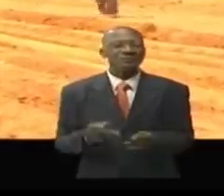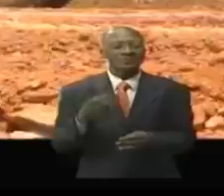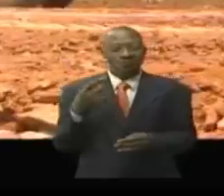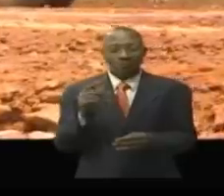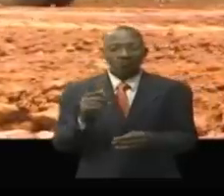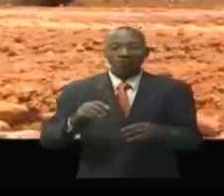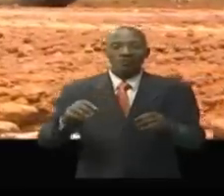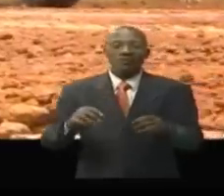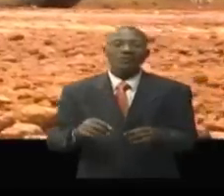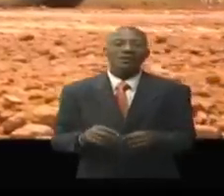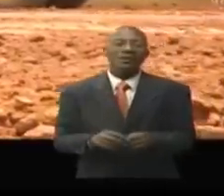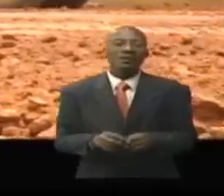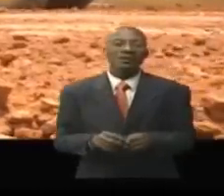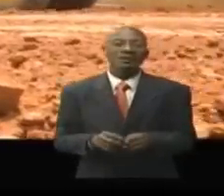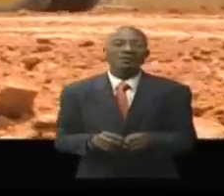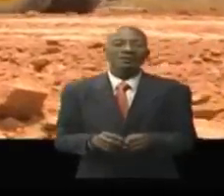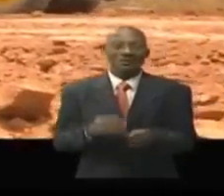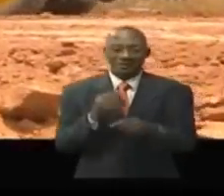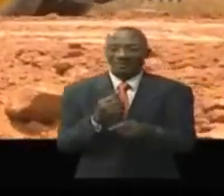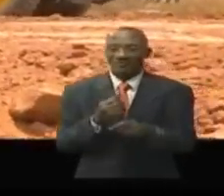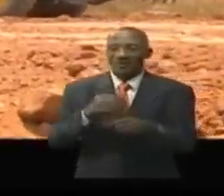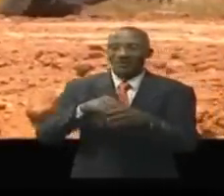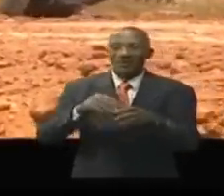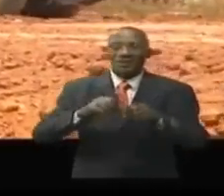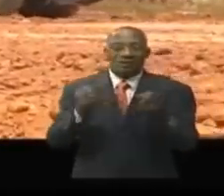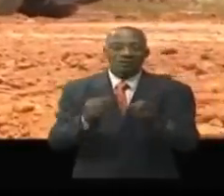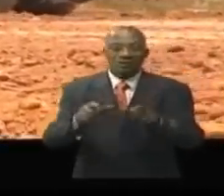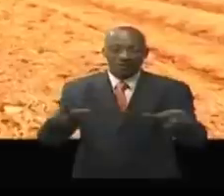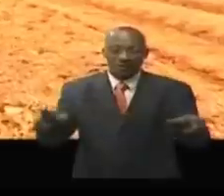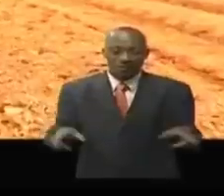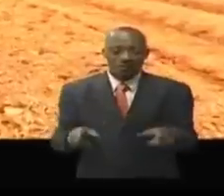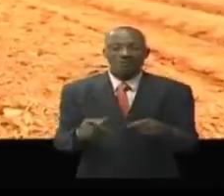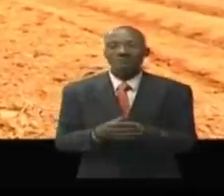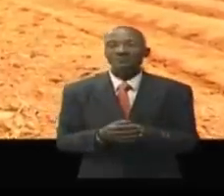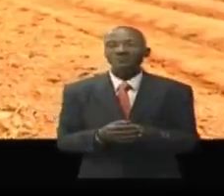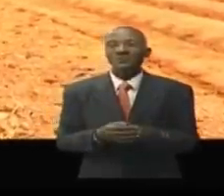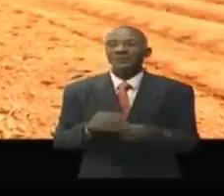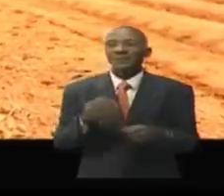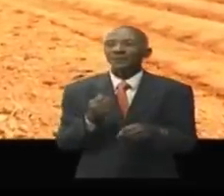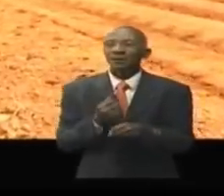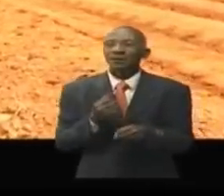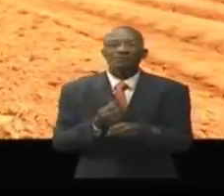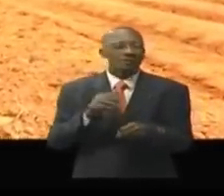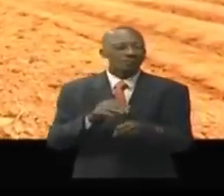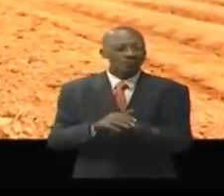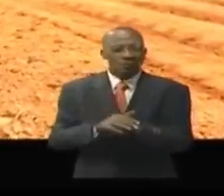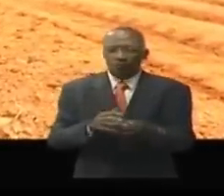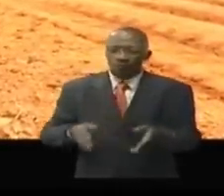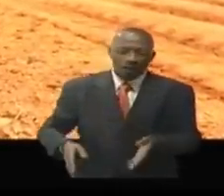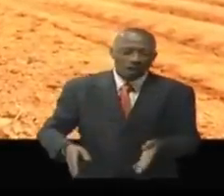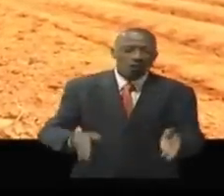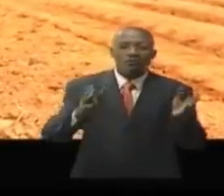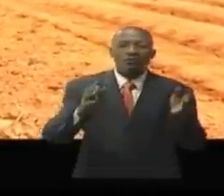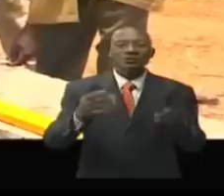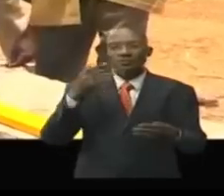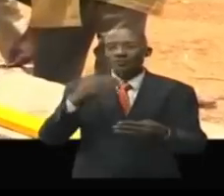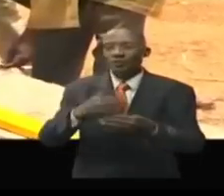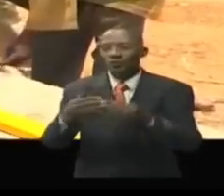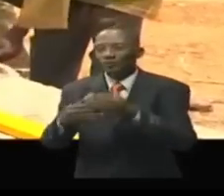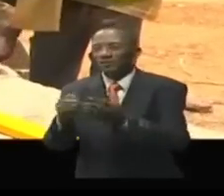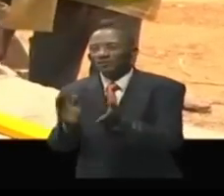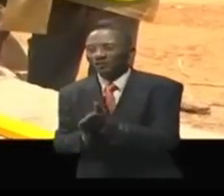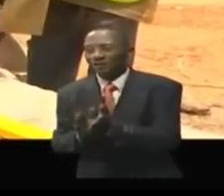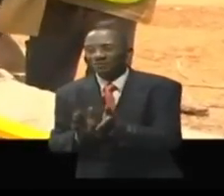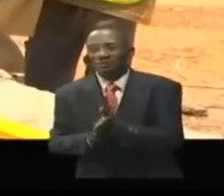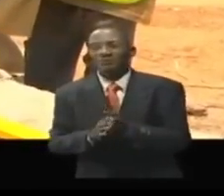dans cette optique que plusieurs travaux de réhabilitation de routes ont été lancés au Lualaba et la construction des écoles. Tel est le